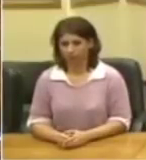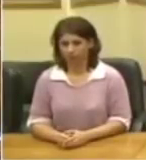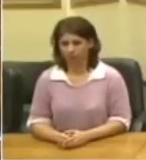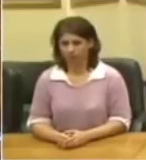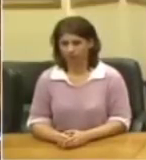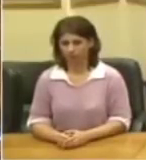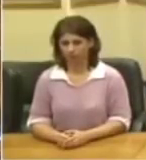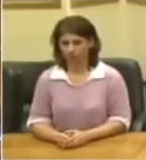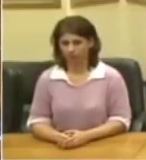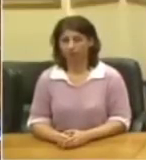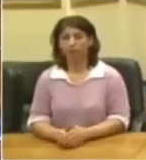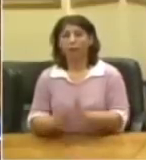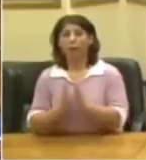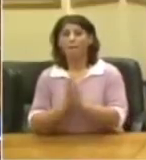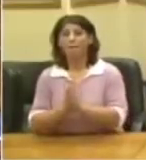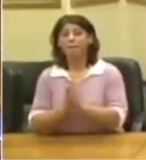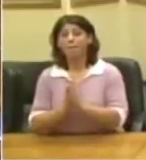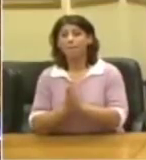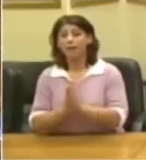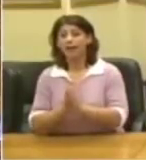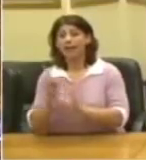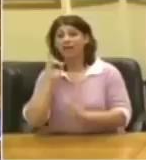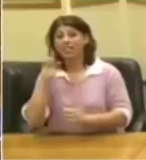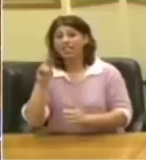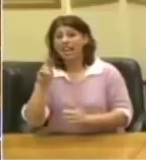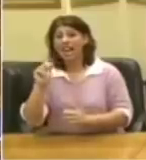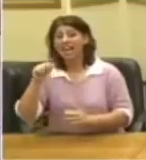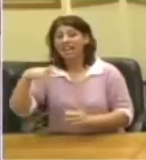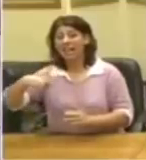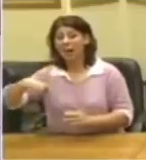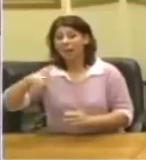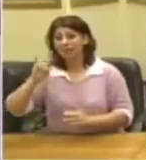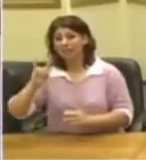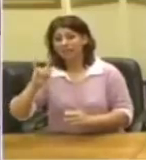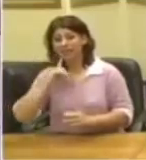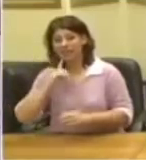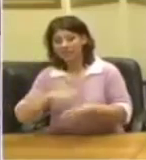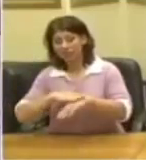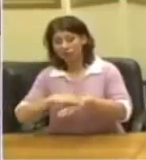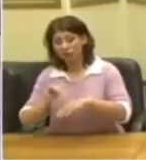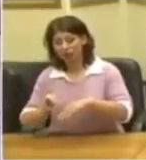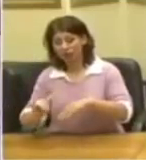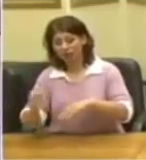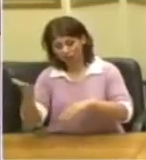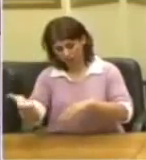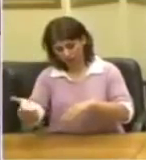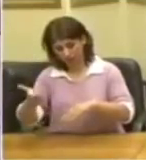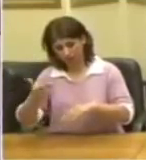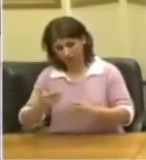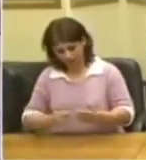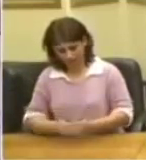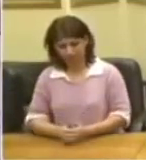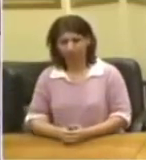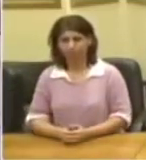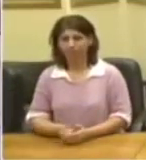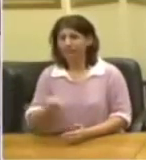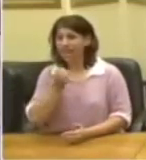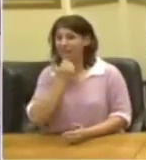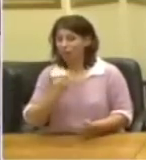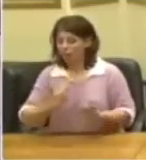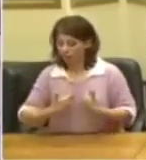Παρακαλώ, κυρία Ράπτη, καταρχήν μας συγχωρείτε για την καθυστέρηση που σας υποβάλαμε. Έτσι. Ήτανε λάθος δικό